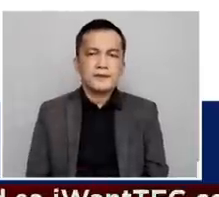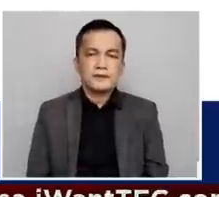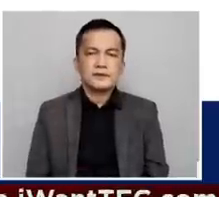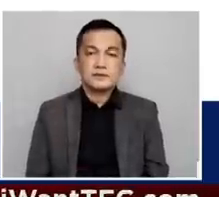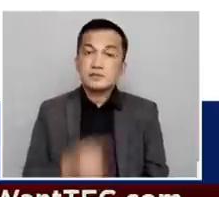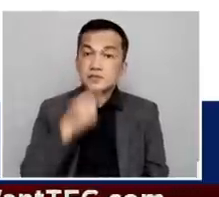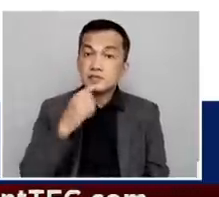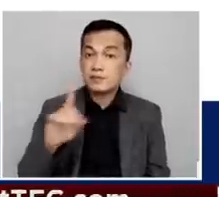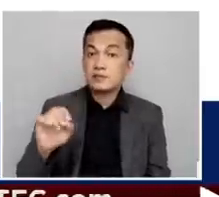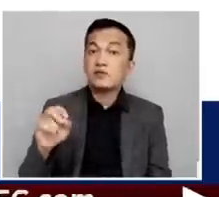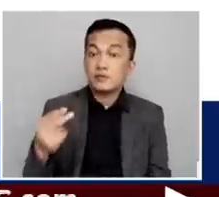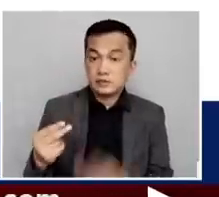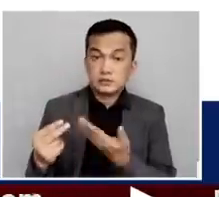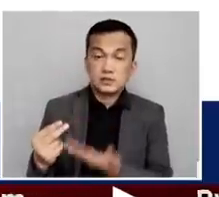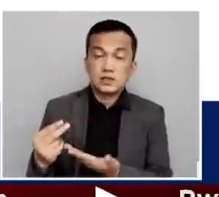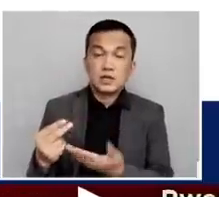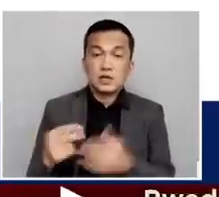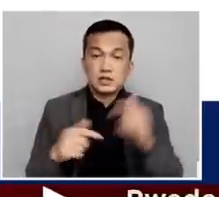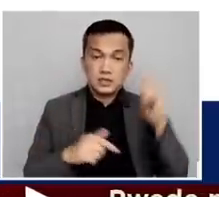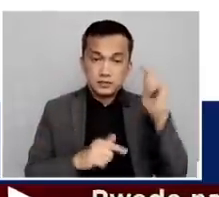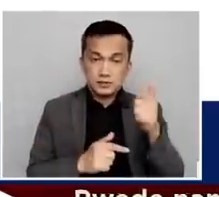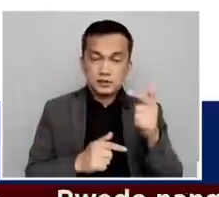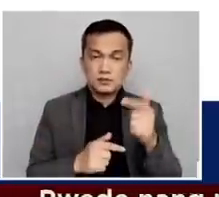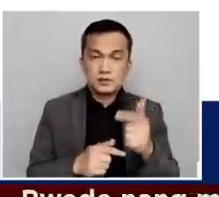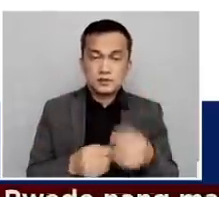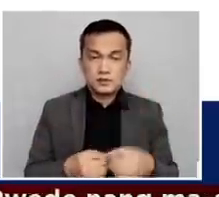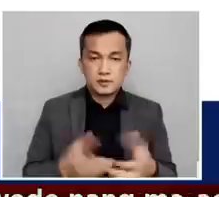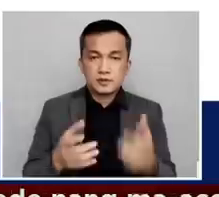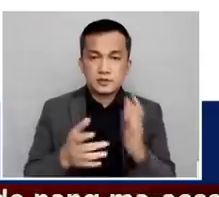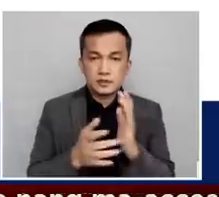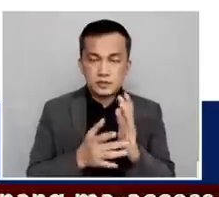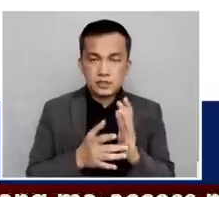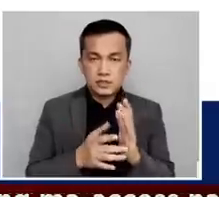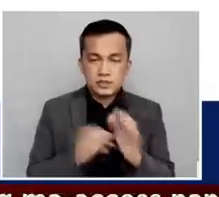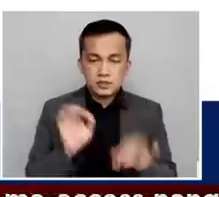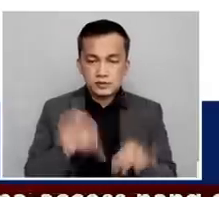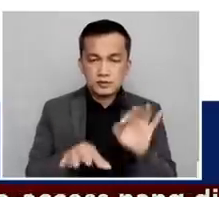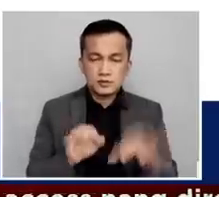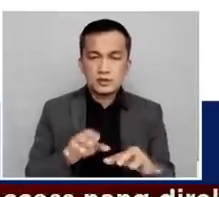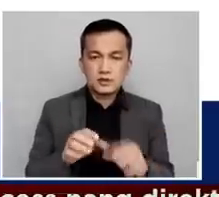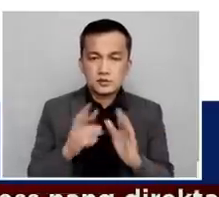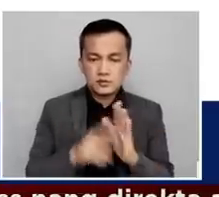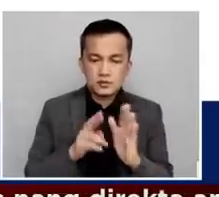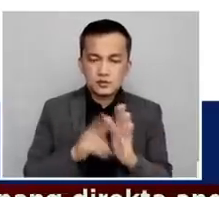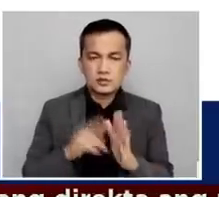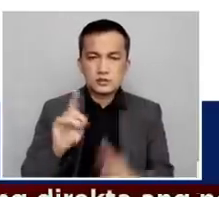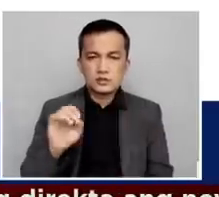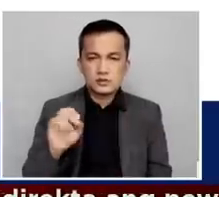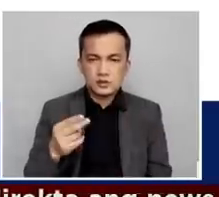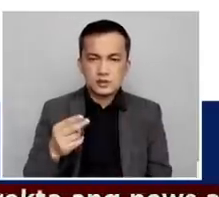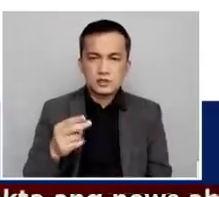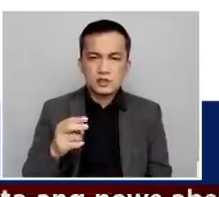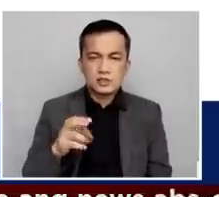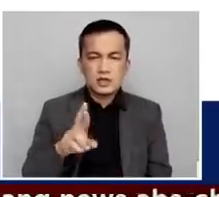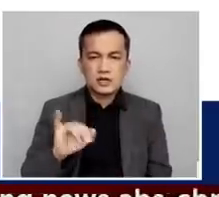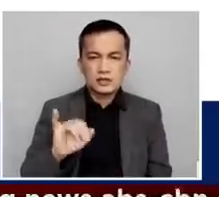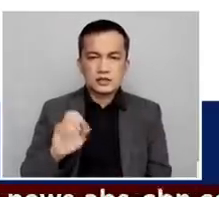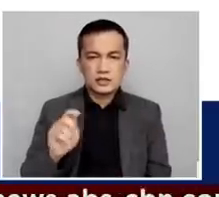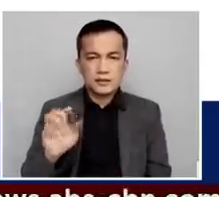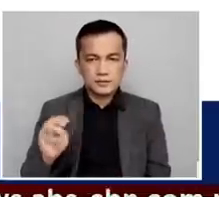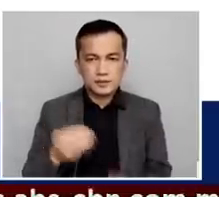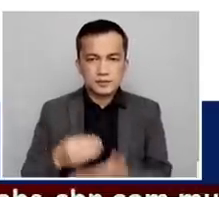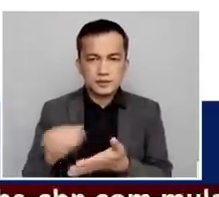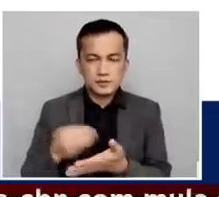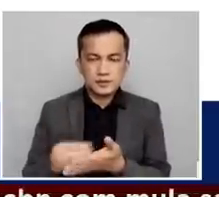din ng DOH na limitado lang sa pagbibigay ng technical inputs ang papel ng DOH at RITM sa pagbili ng